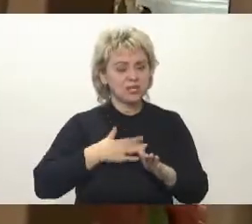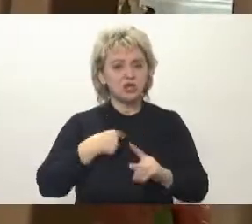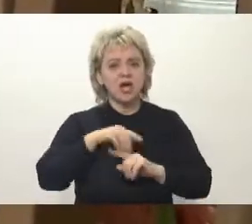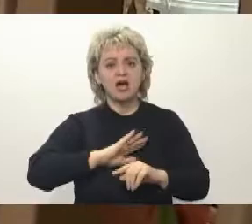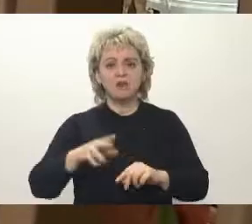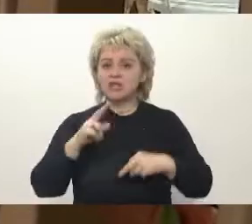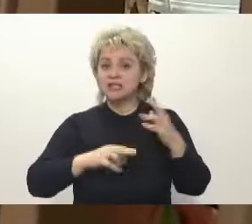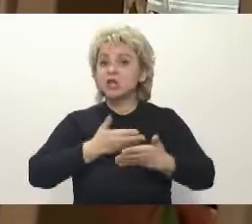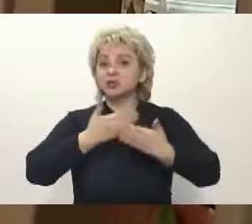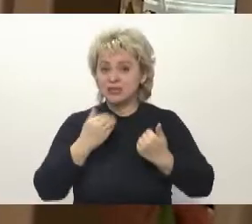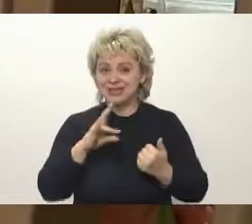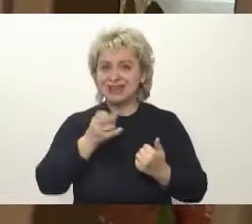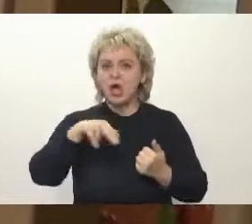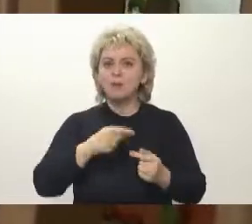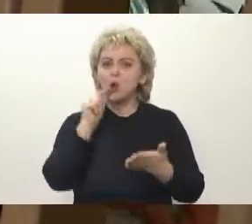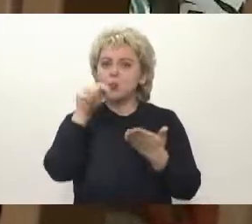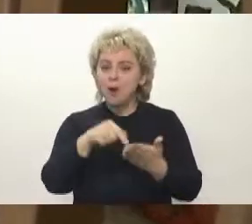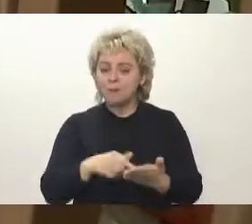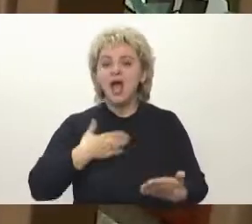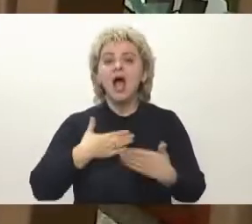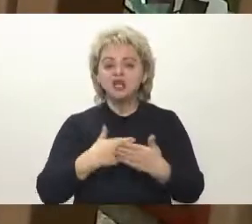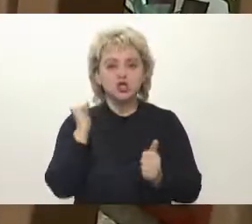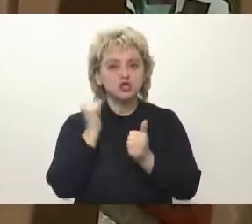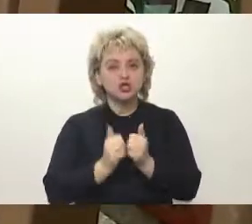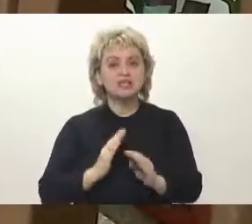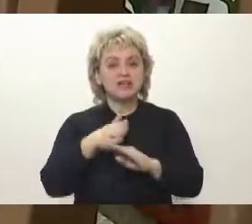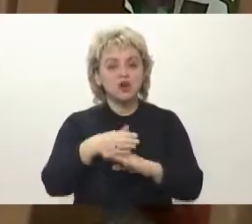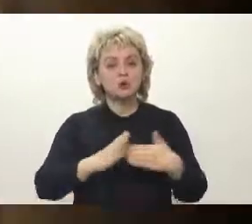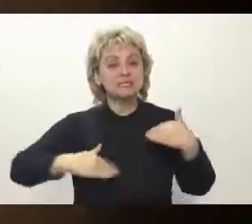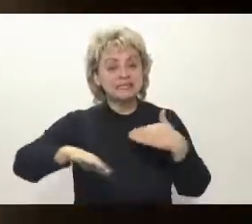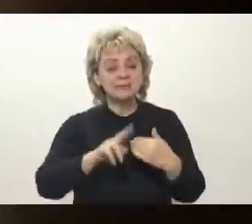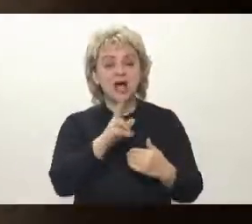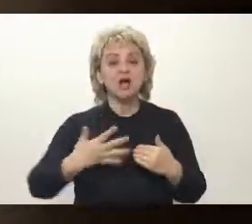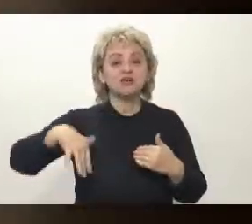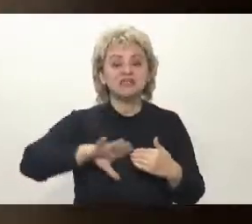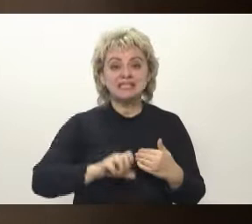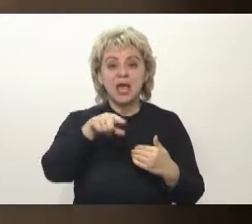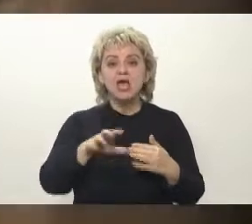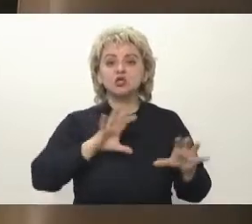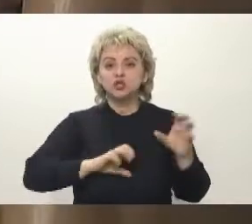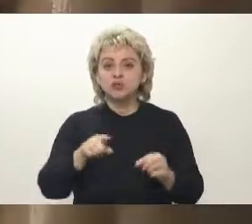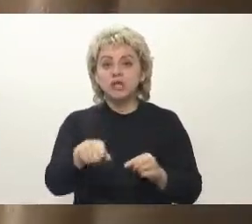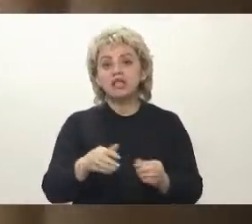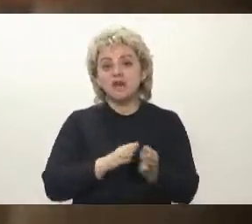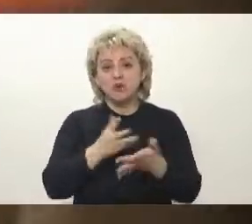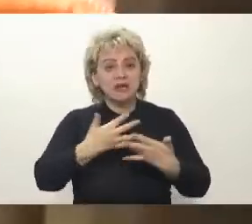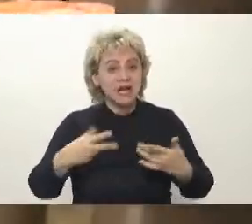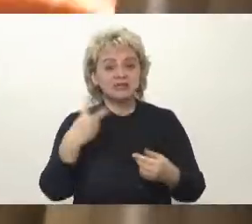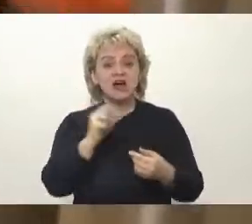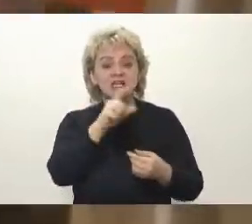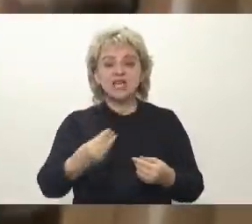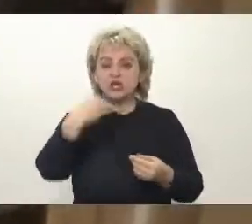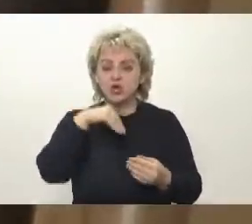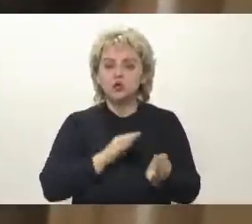не в духе». Найма очень любопытная, активная, часто выходит на сушу. Как и все бегемоты, она вегетарианец. 2 раза в день